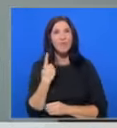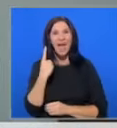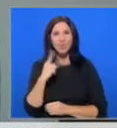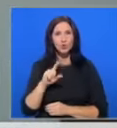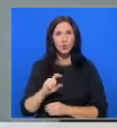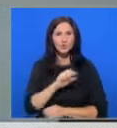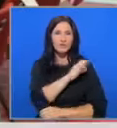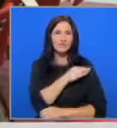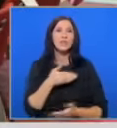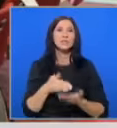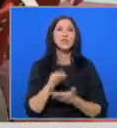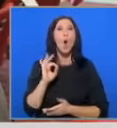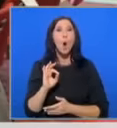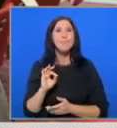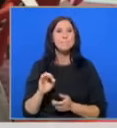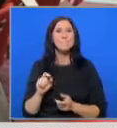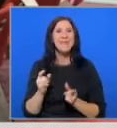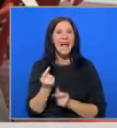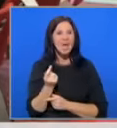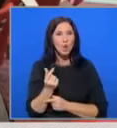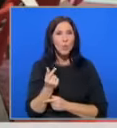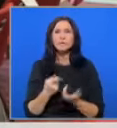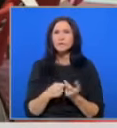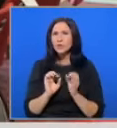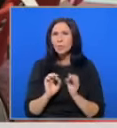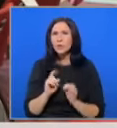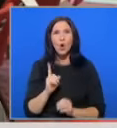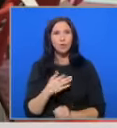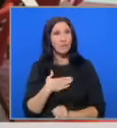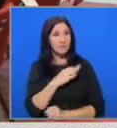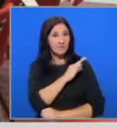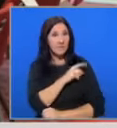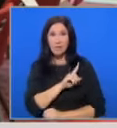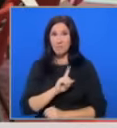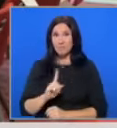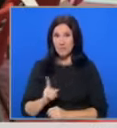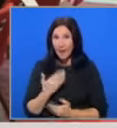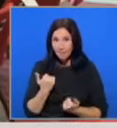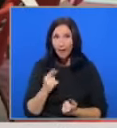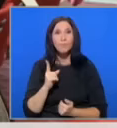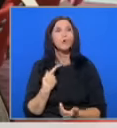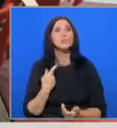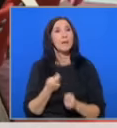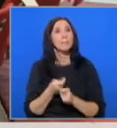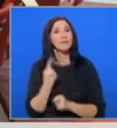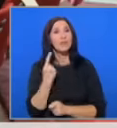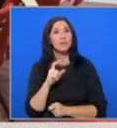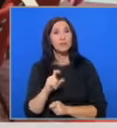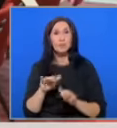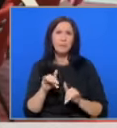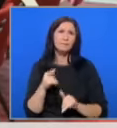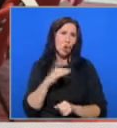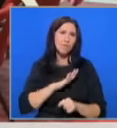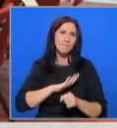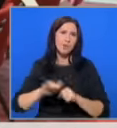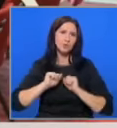еднодозова ваксина срещу Омикрон. Всеки до момента, който е бил вакциниран или не е бил вакциниран, може да се постави една доза и се приема, че той е